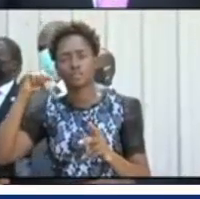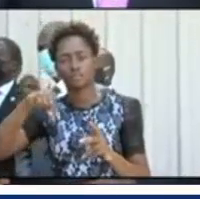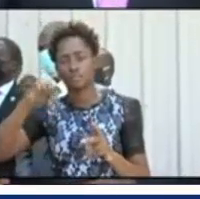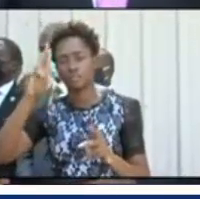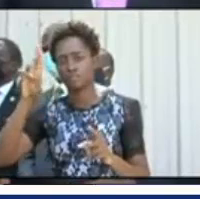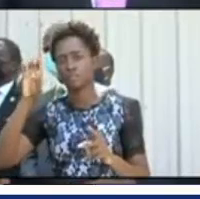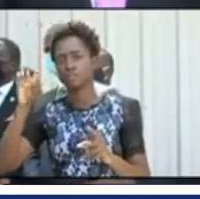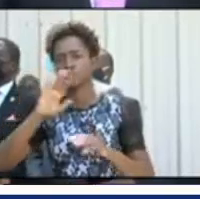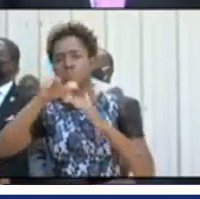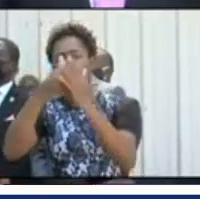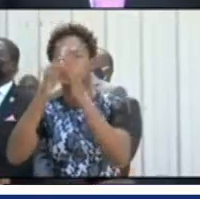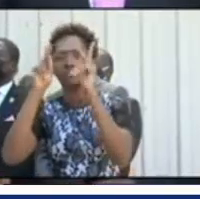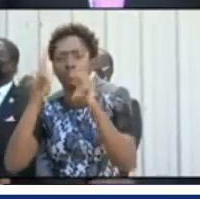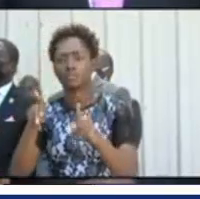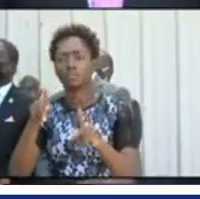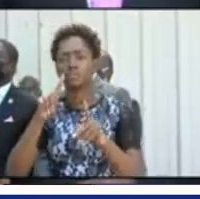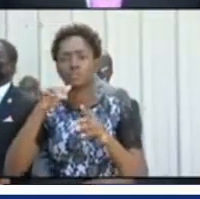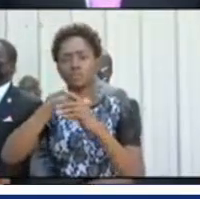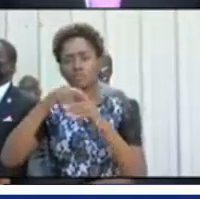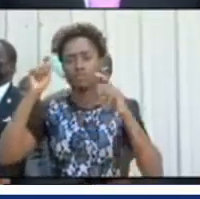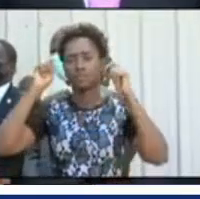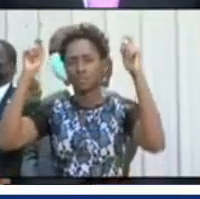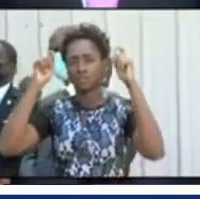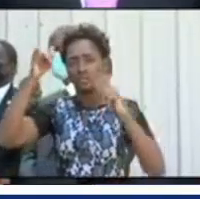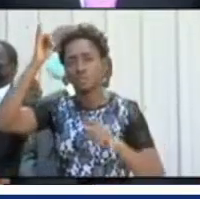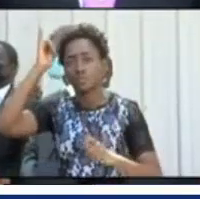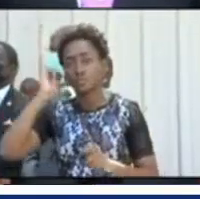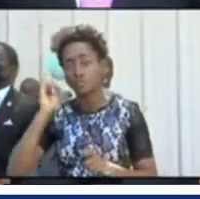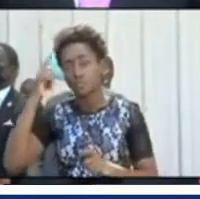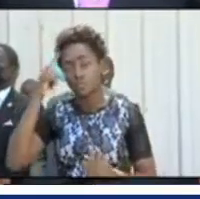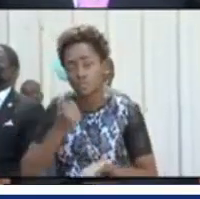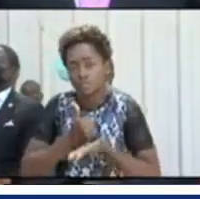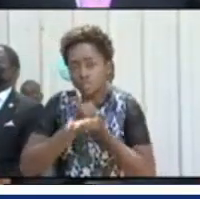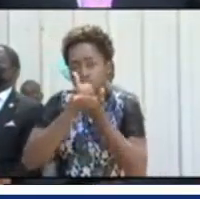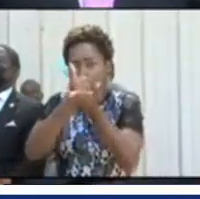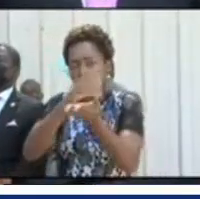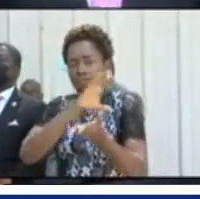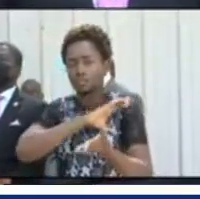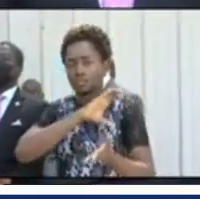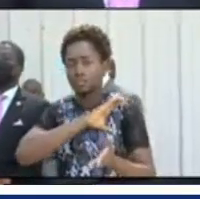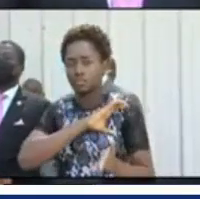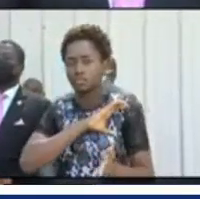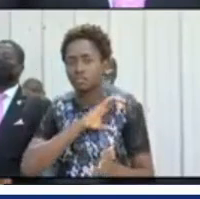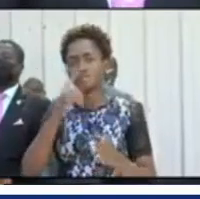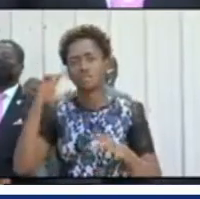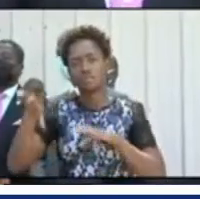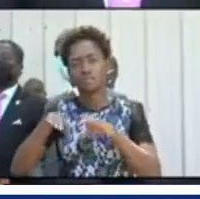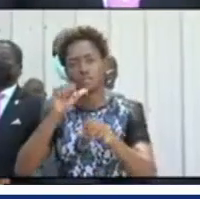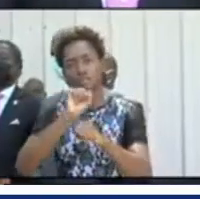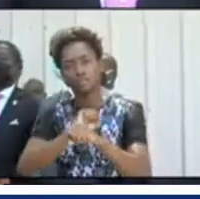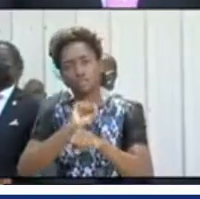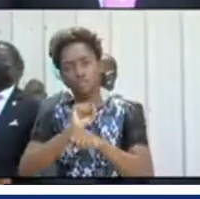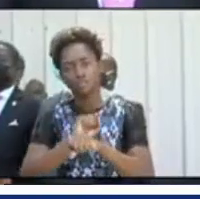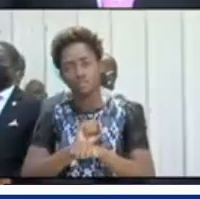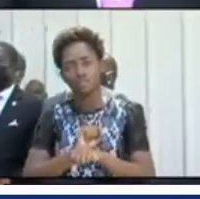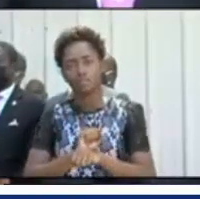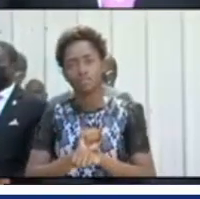aidait la police à faire travail d'ailleurs m'a encouragé tout le monde qui a l'idée pour ta